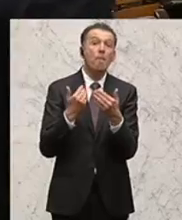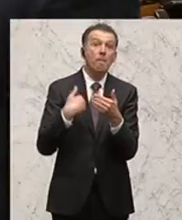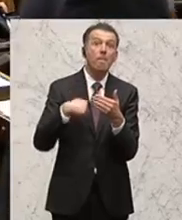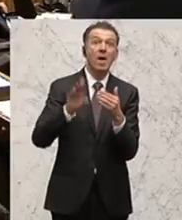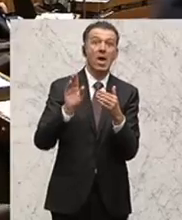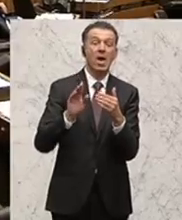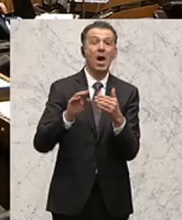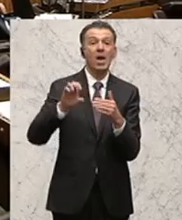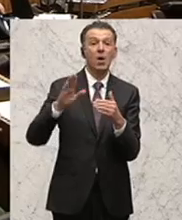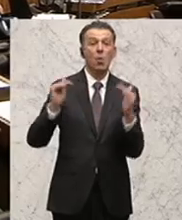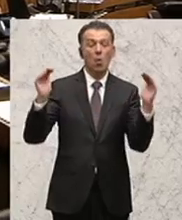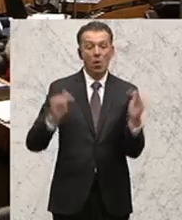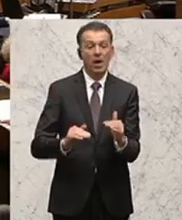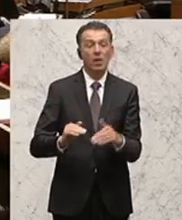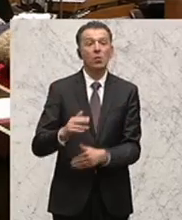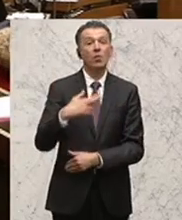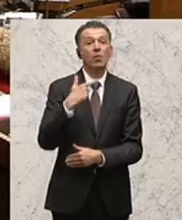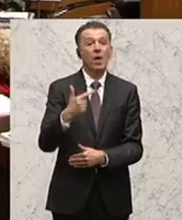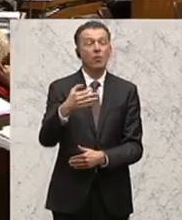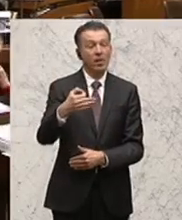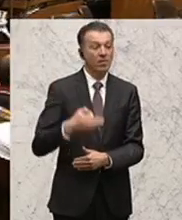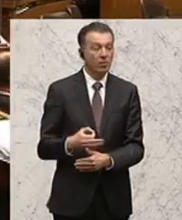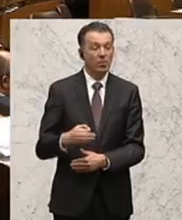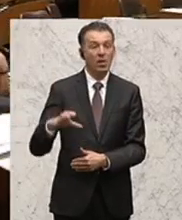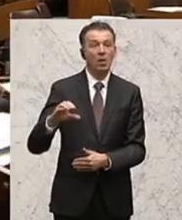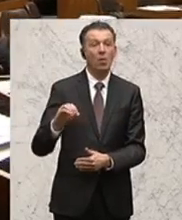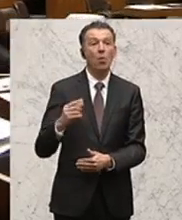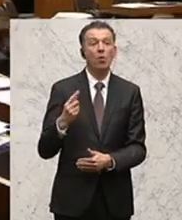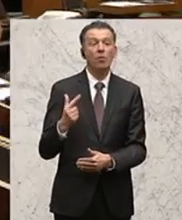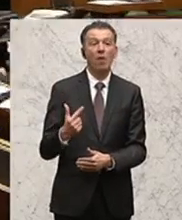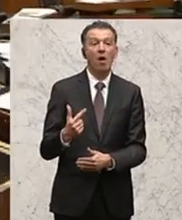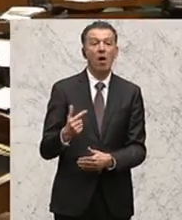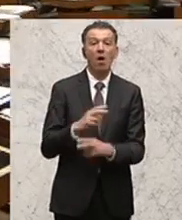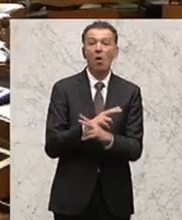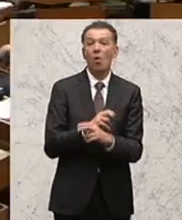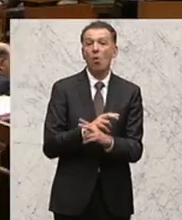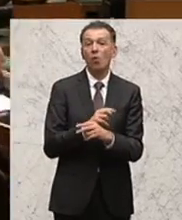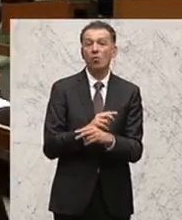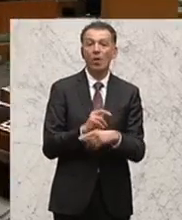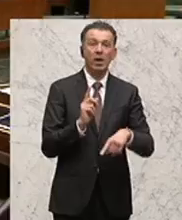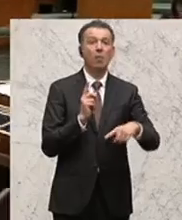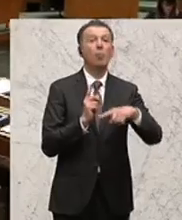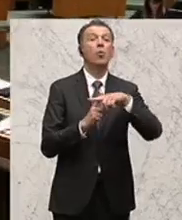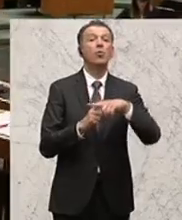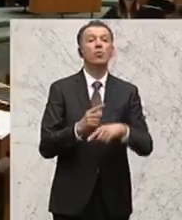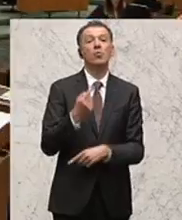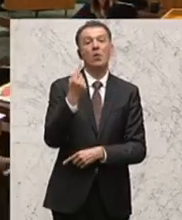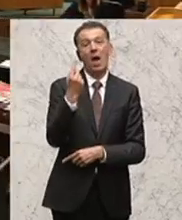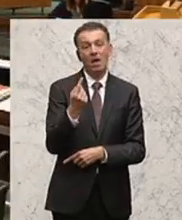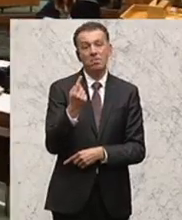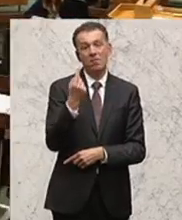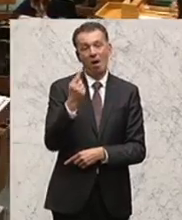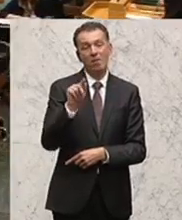steht bei einer Reduktion von 23% CO2. Österreich steht aktuell bei plus